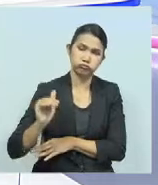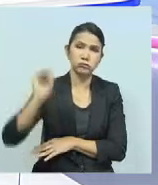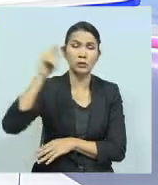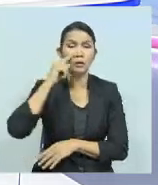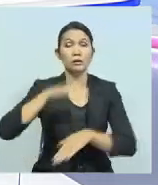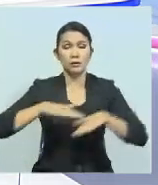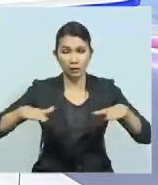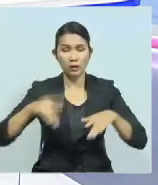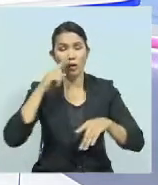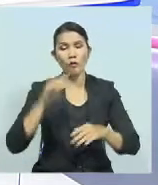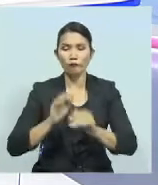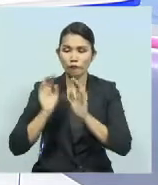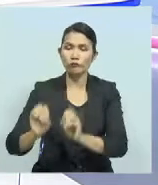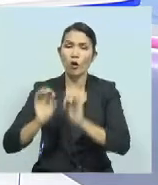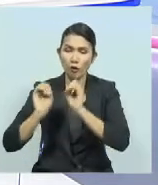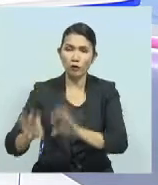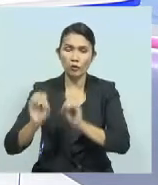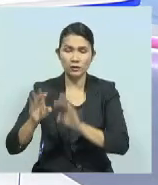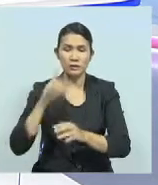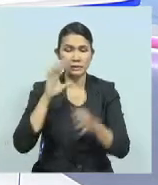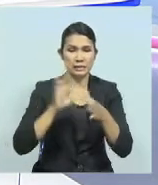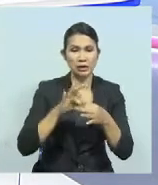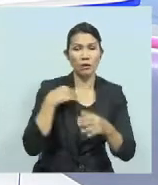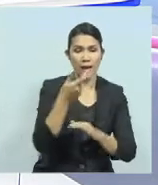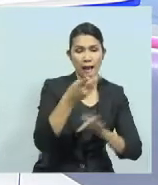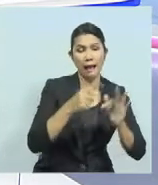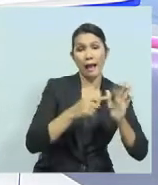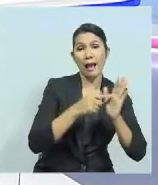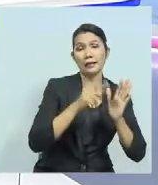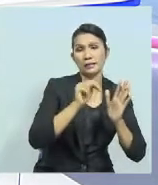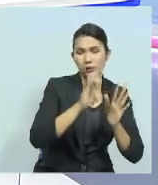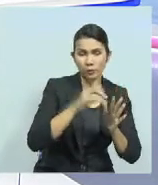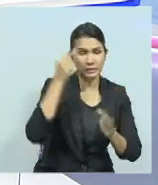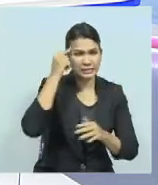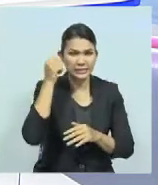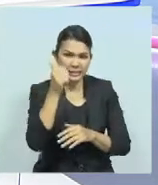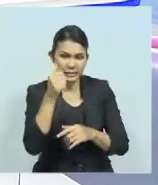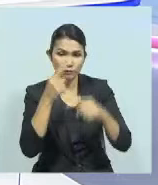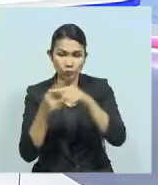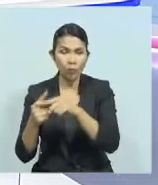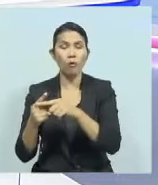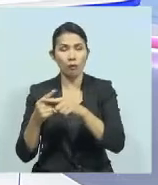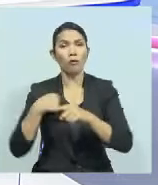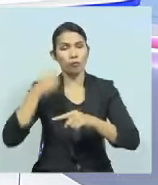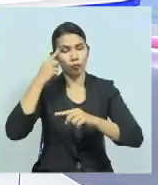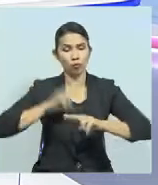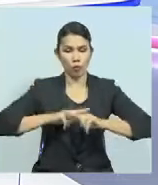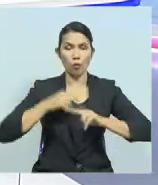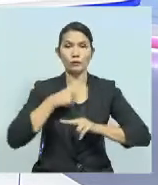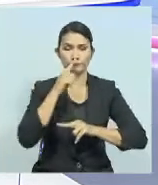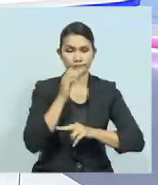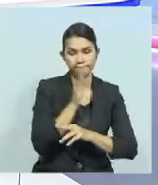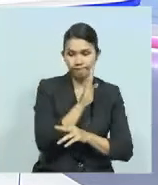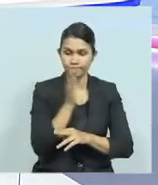น้องๆหนูๆเนี่ยแหละแล้วก็ปลูกฝังเรื่องของค่านิยมเรื่องของความคิดที่ดีในด้านบวกก็จะทำให้น้องๆเขาวางตัวเป็นลูก